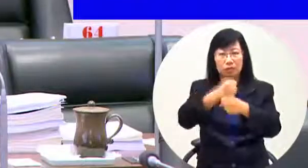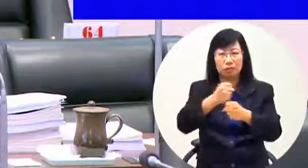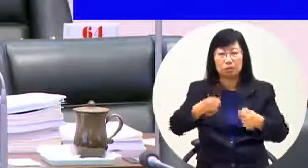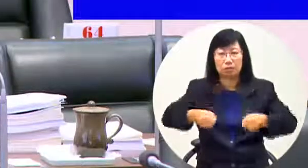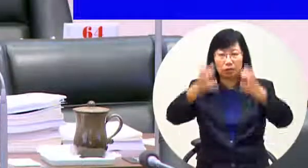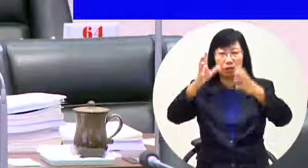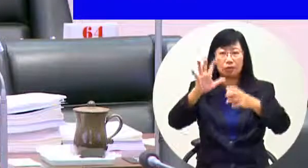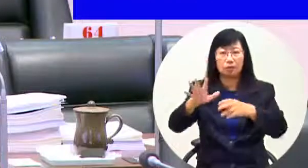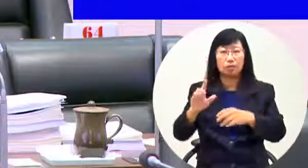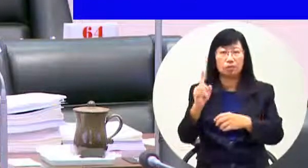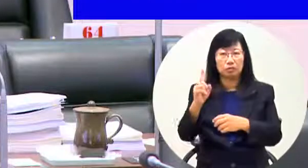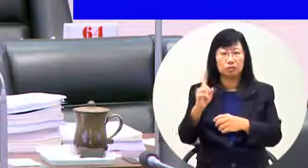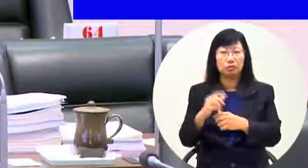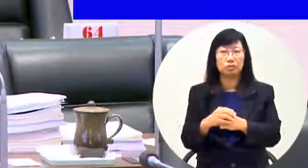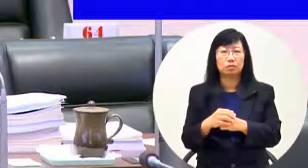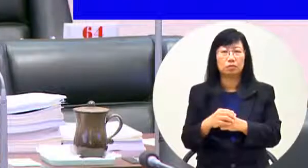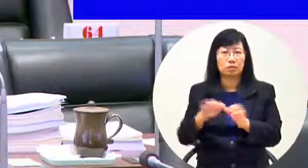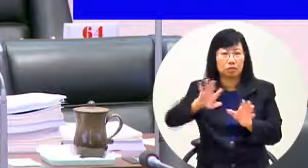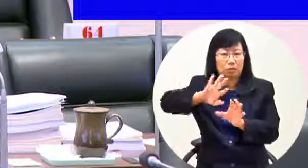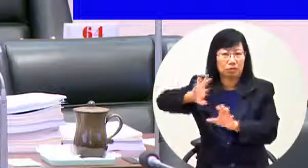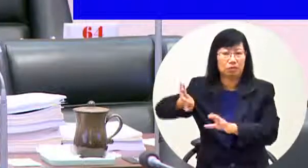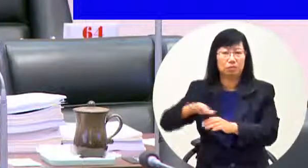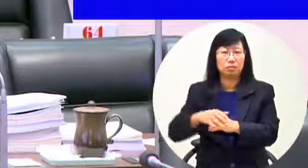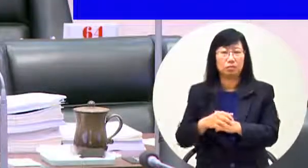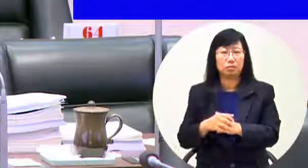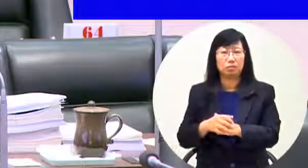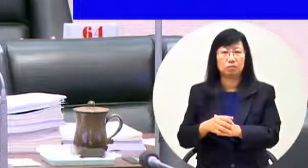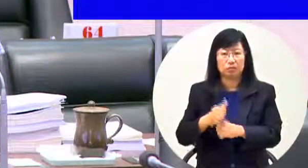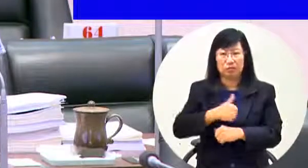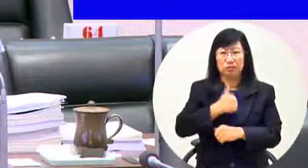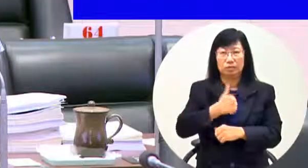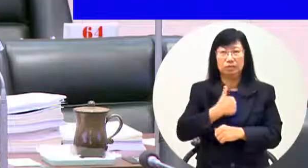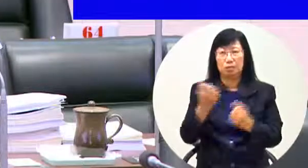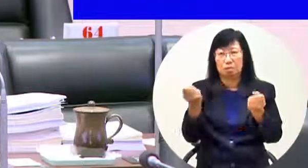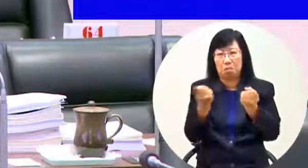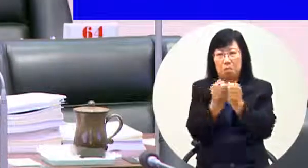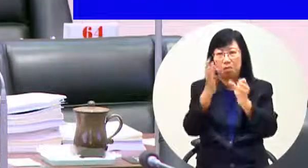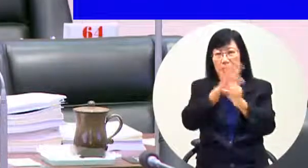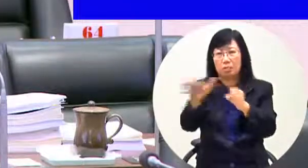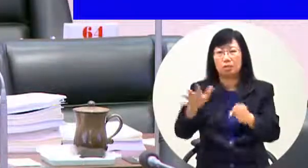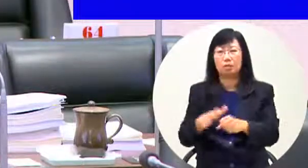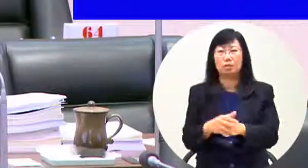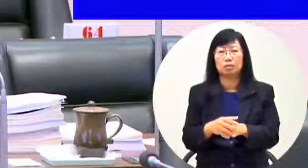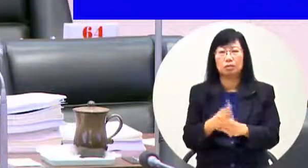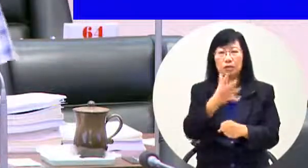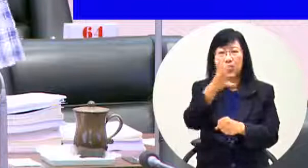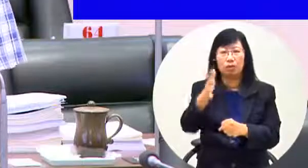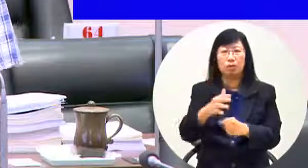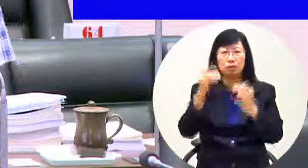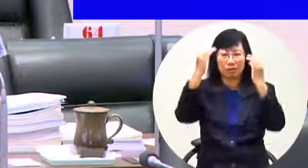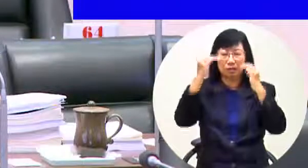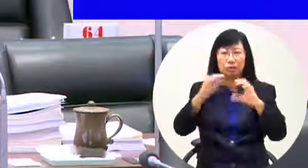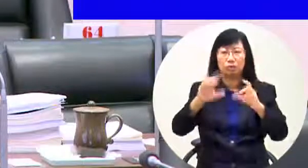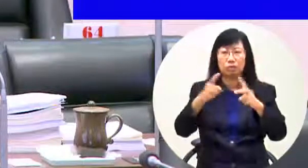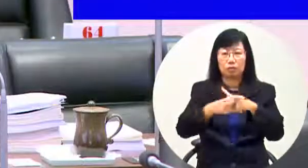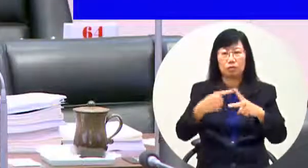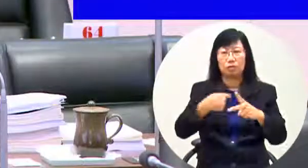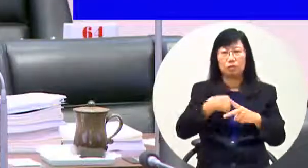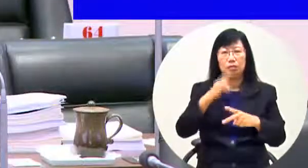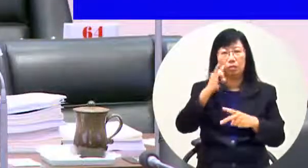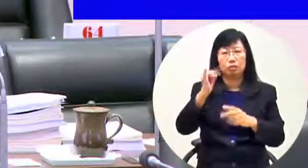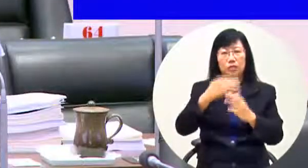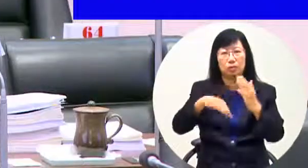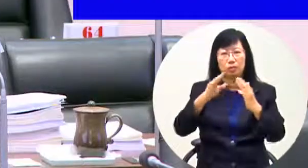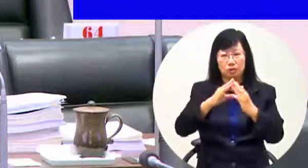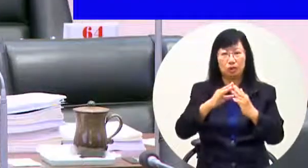的已经爆满了。南子国小是我的母校，所以校长就特别跟我讲，教